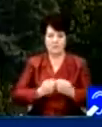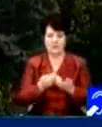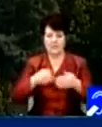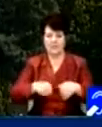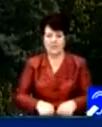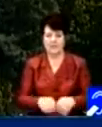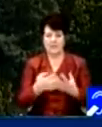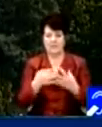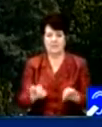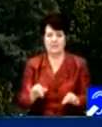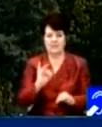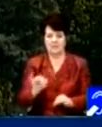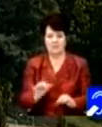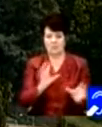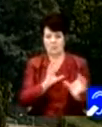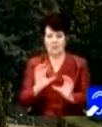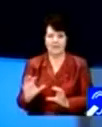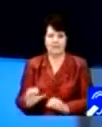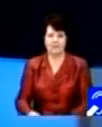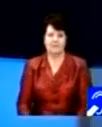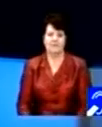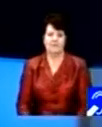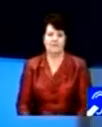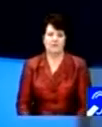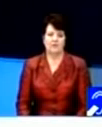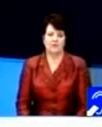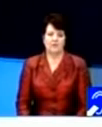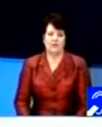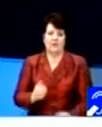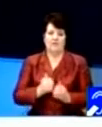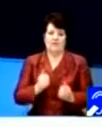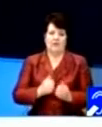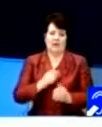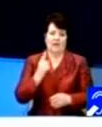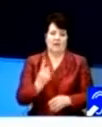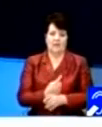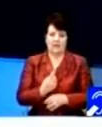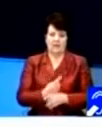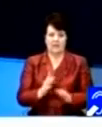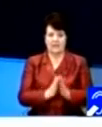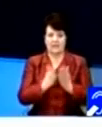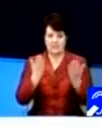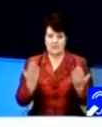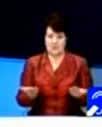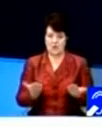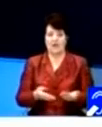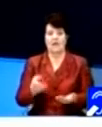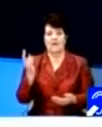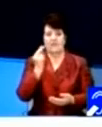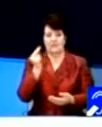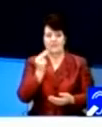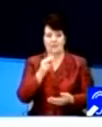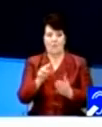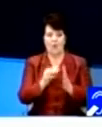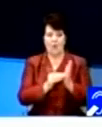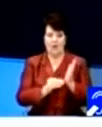la libertate și siguranță. De fiecare dată când deschizi o carte, înveți ceva. Este crezul